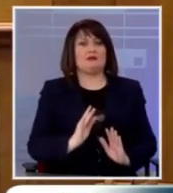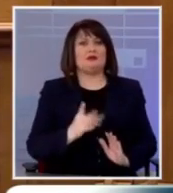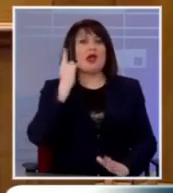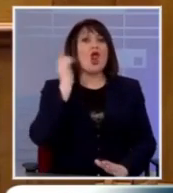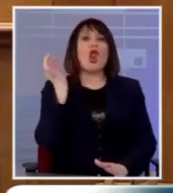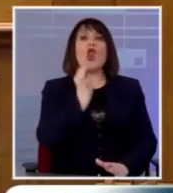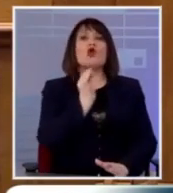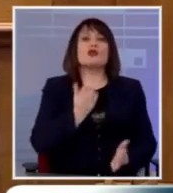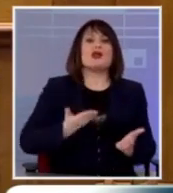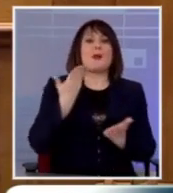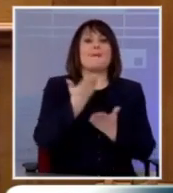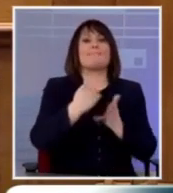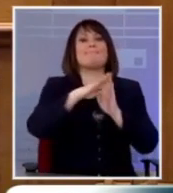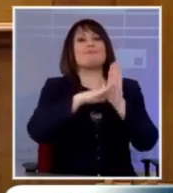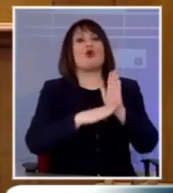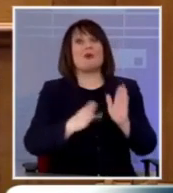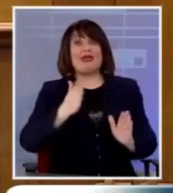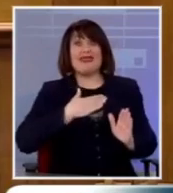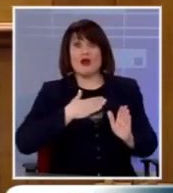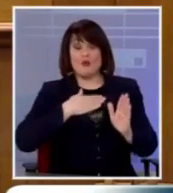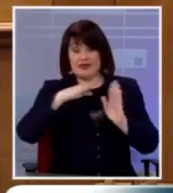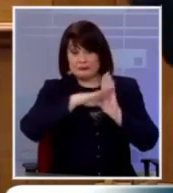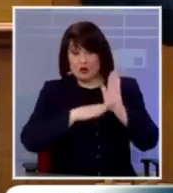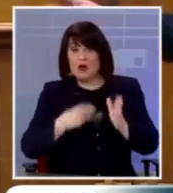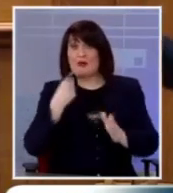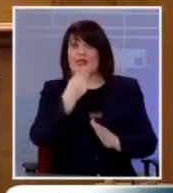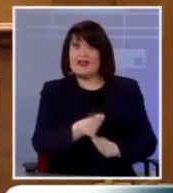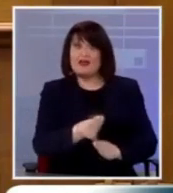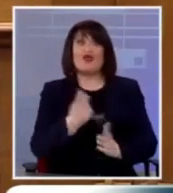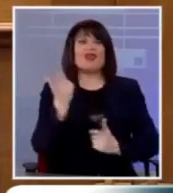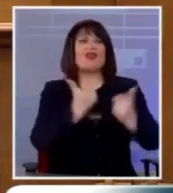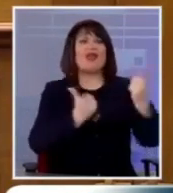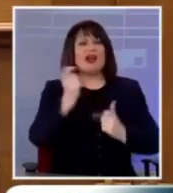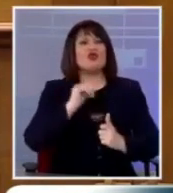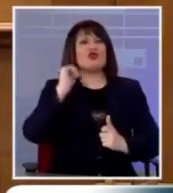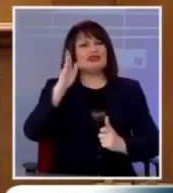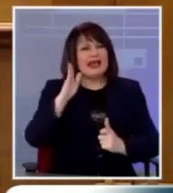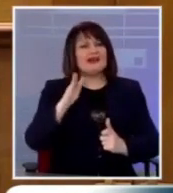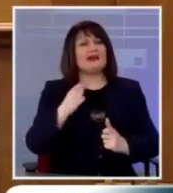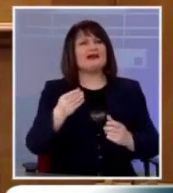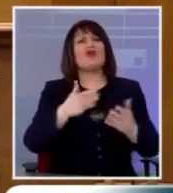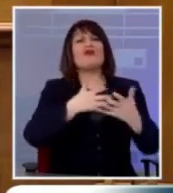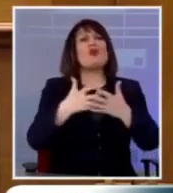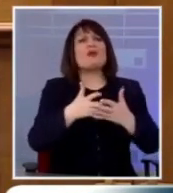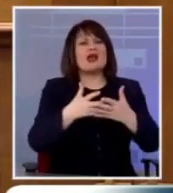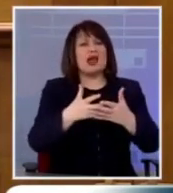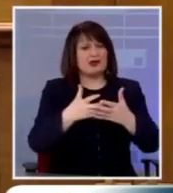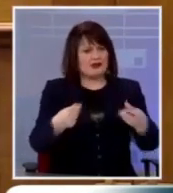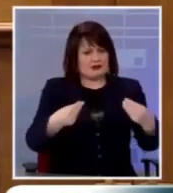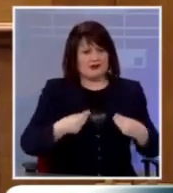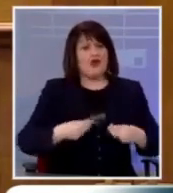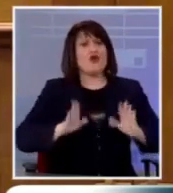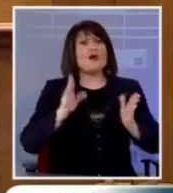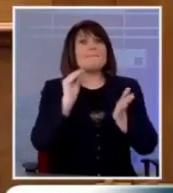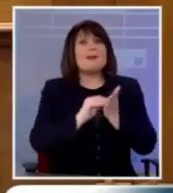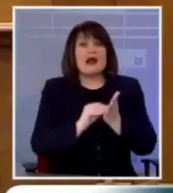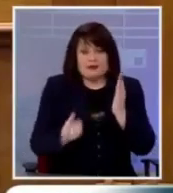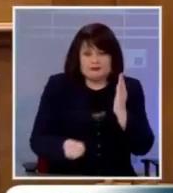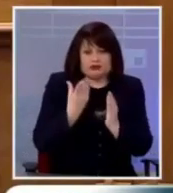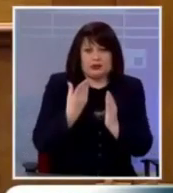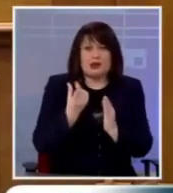λογικό πρόγραμμα, το δικό μας πρόγραμμα, όχι των δανειστών, όχι του ΣΕΒ, πώς θα επανακινήσουμε την οικονομία, πώς